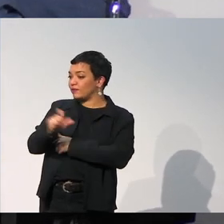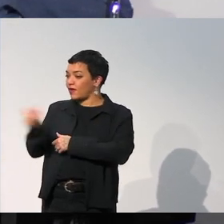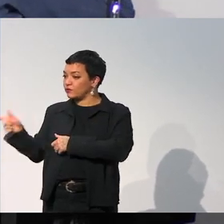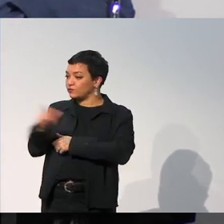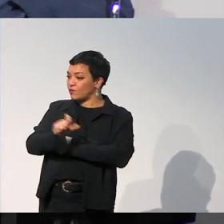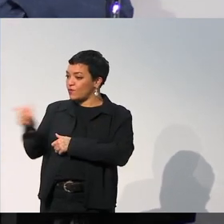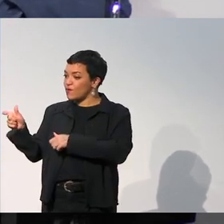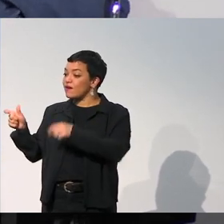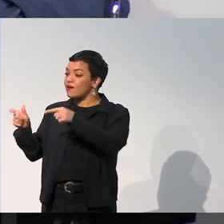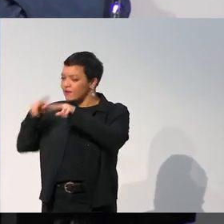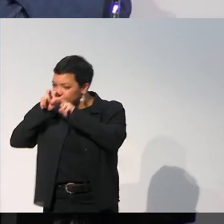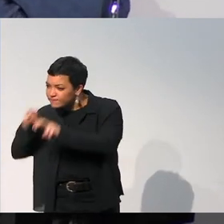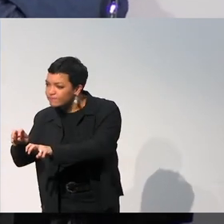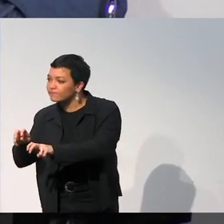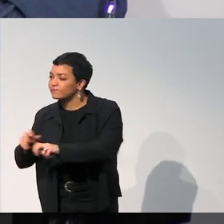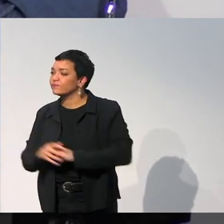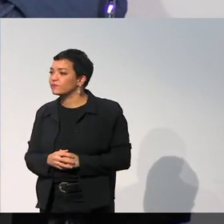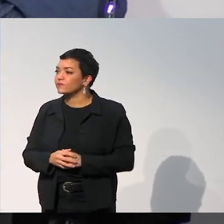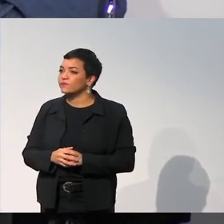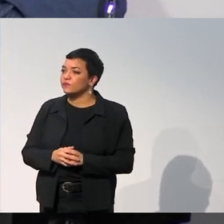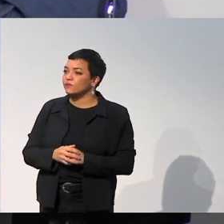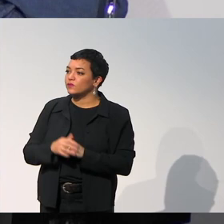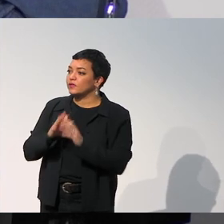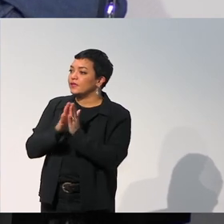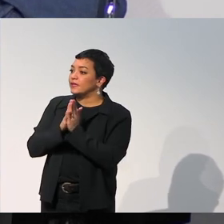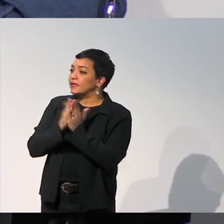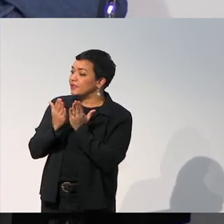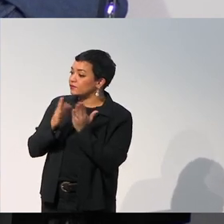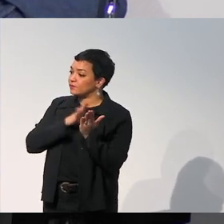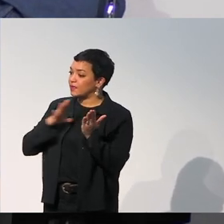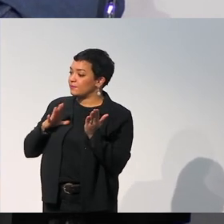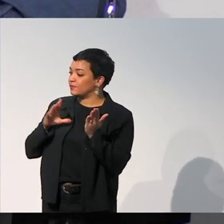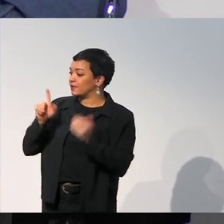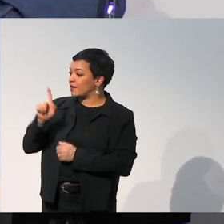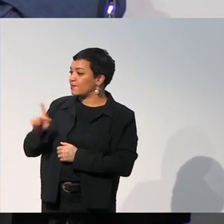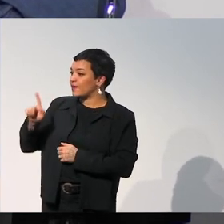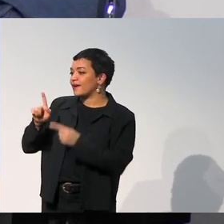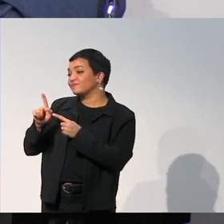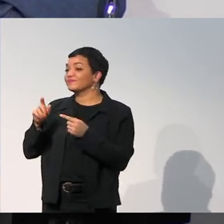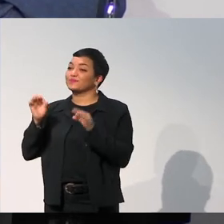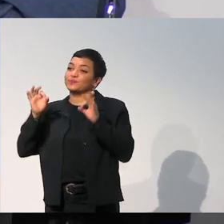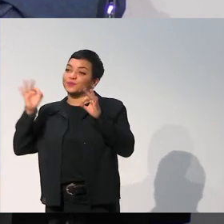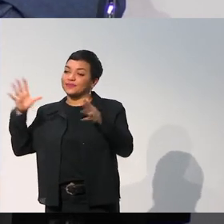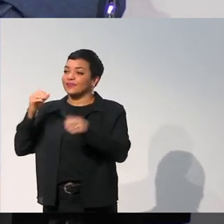entre hommes et animaux. Le livre de Sybille Grimbert serait presque les travaux pratiques